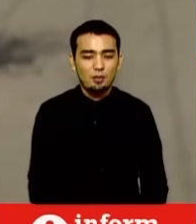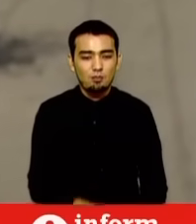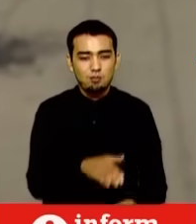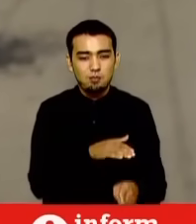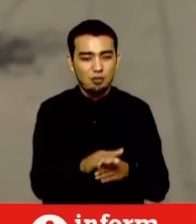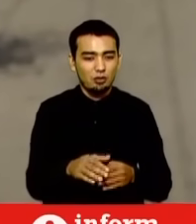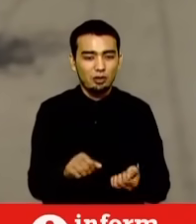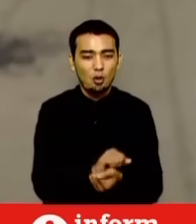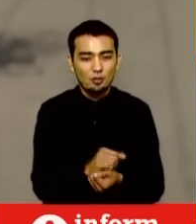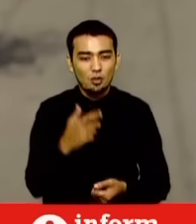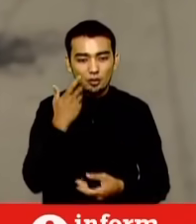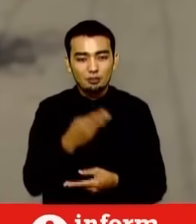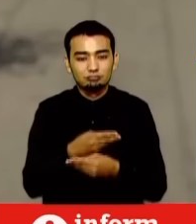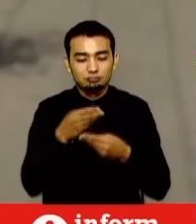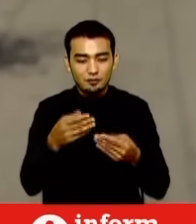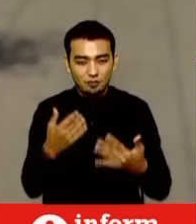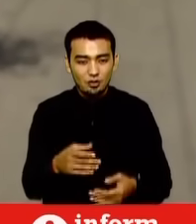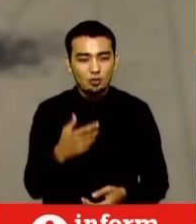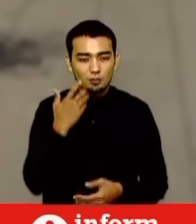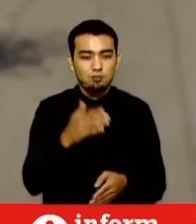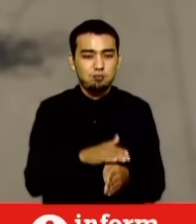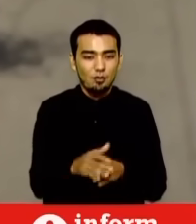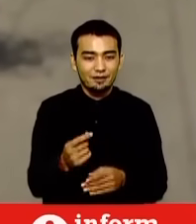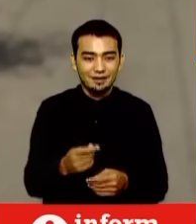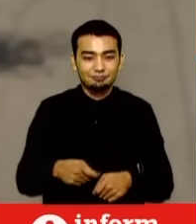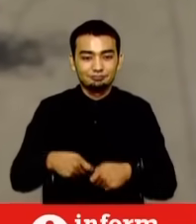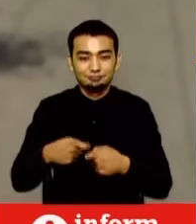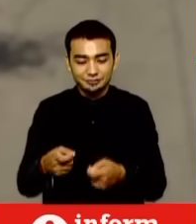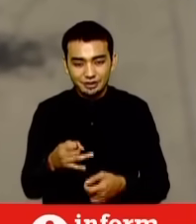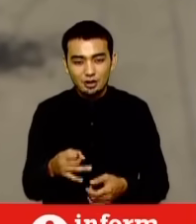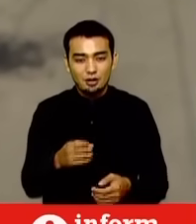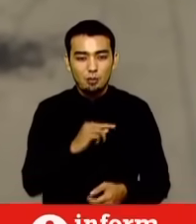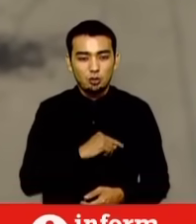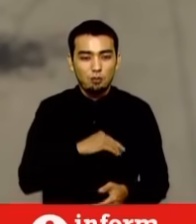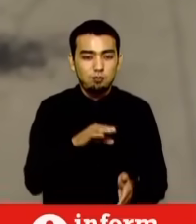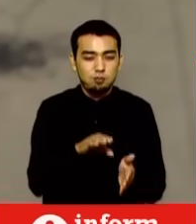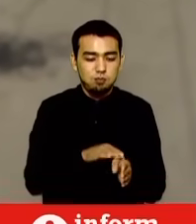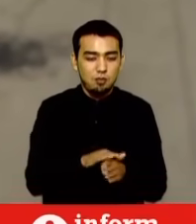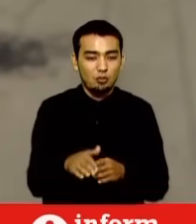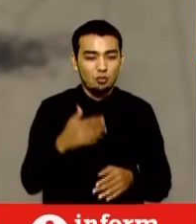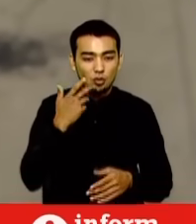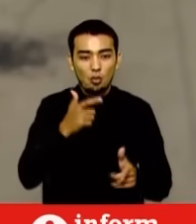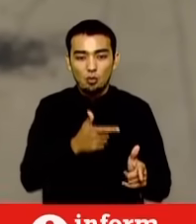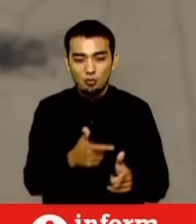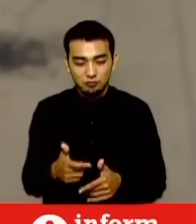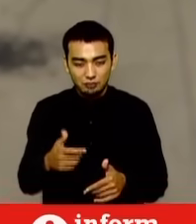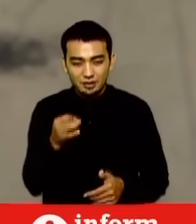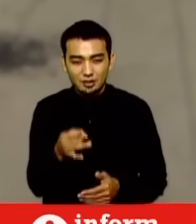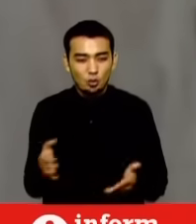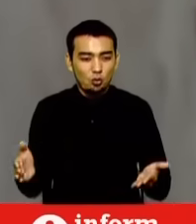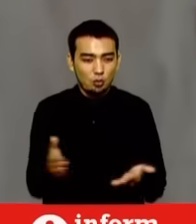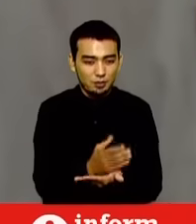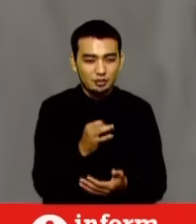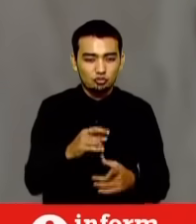құжаттар тапсырылғаннан кейін, толық ақшасы төленгеннен кейін, жұмыс барлығы біткеннен кейін сүріліп, орнында сол мектеп құрылысын жоспарлау сол кезде